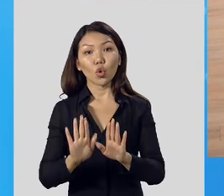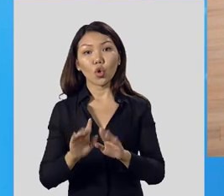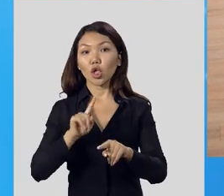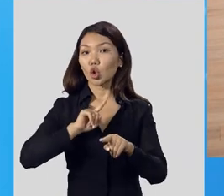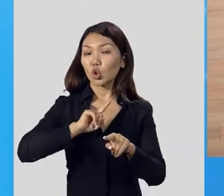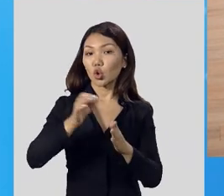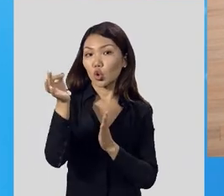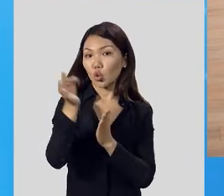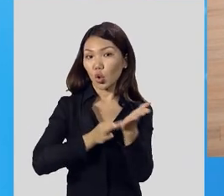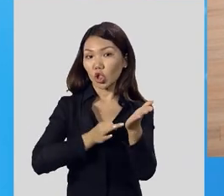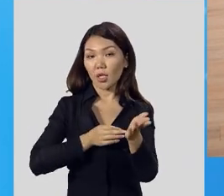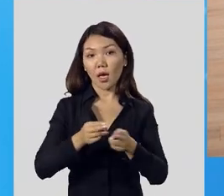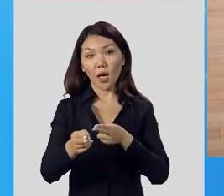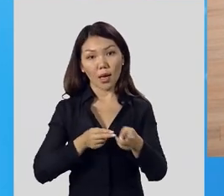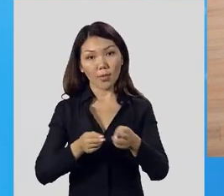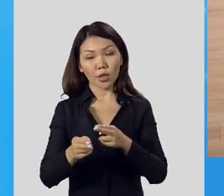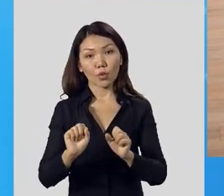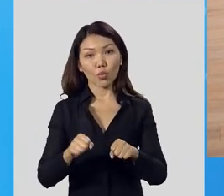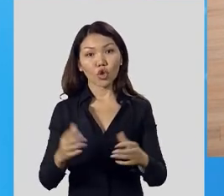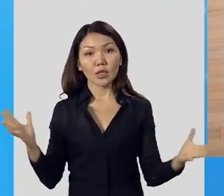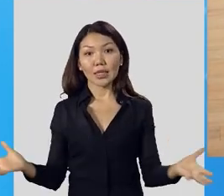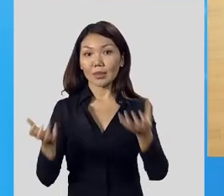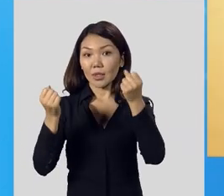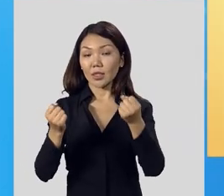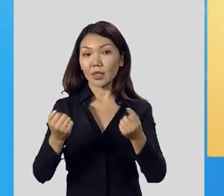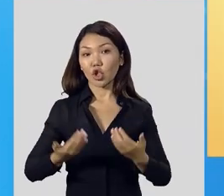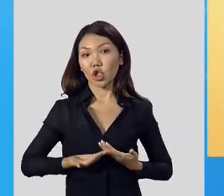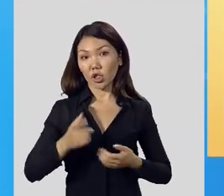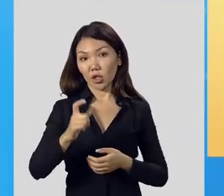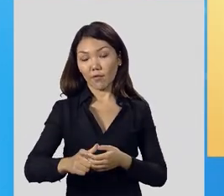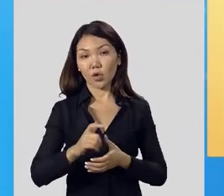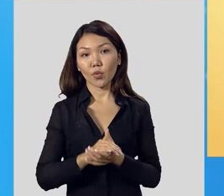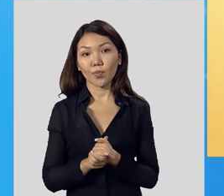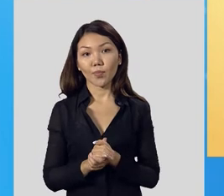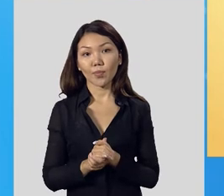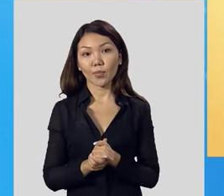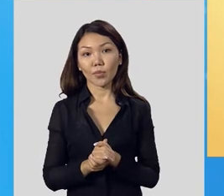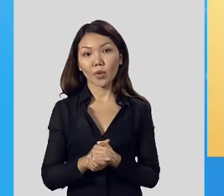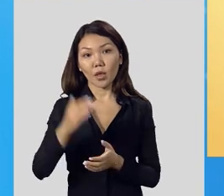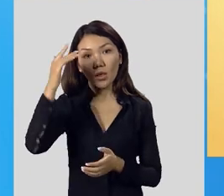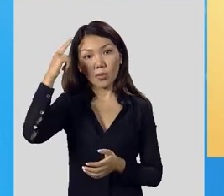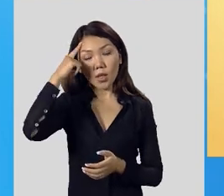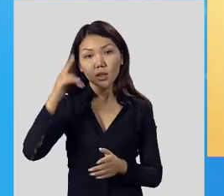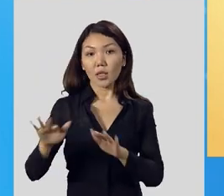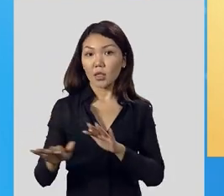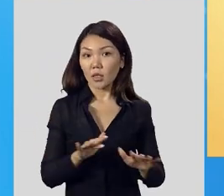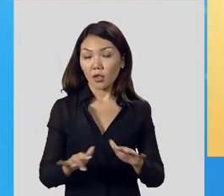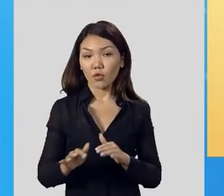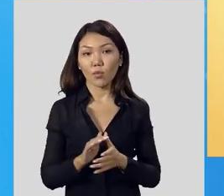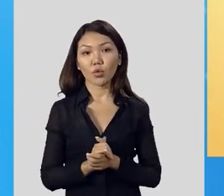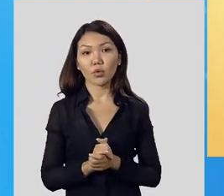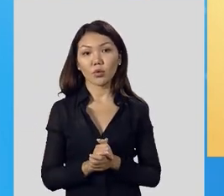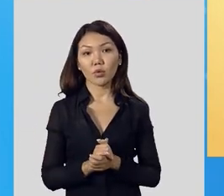операция может спасти человеку жизнь. При сотрясении головного